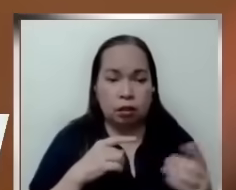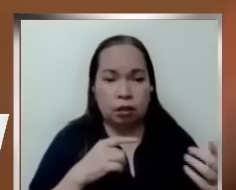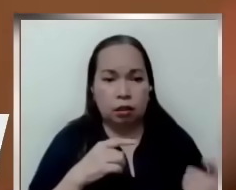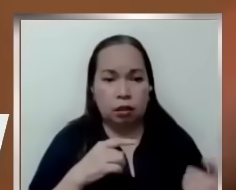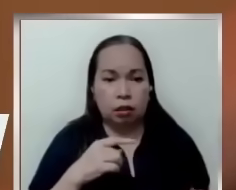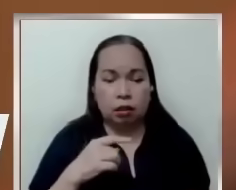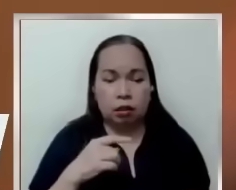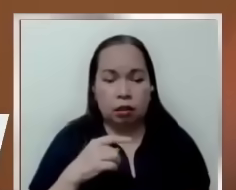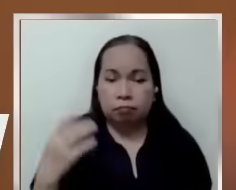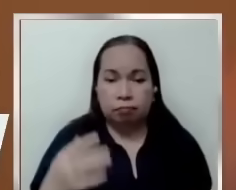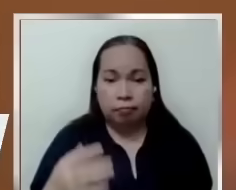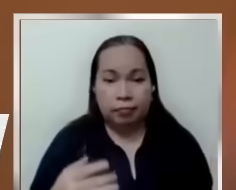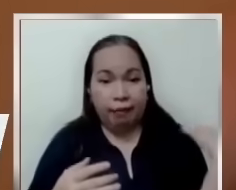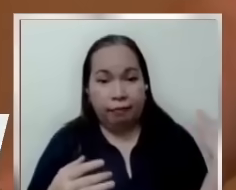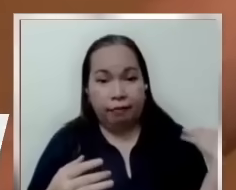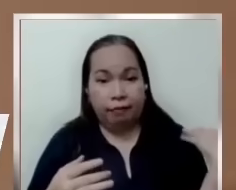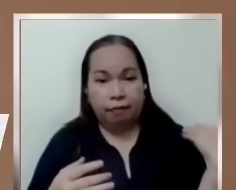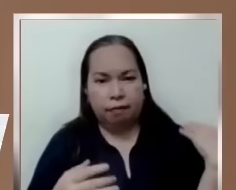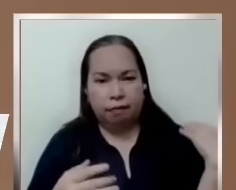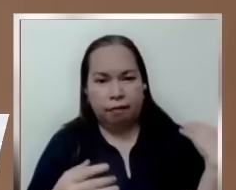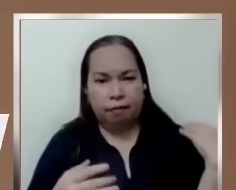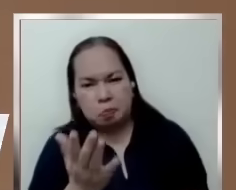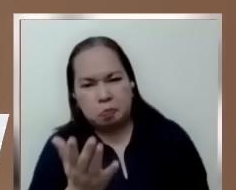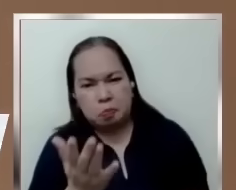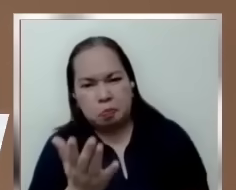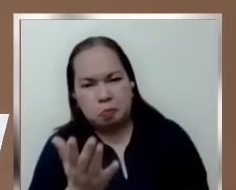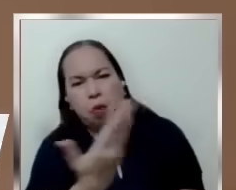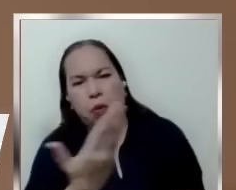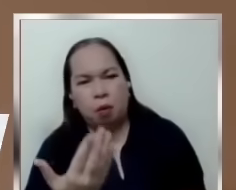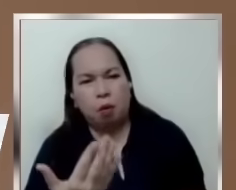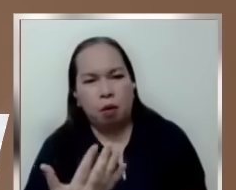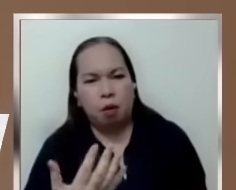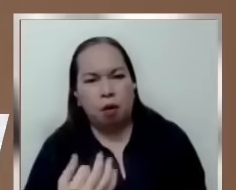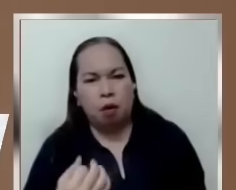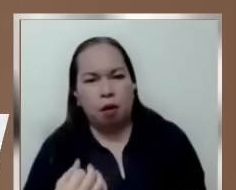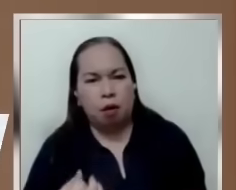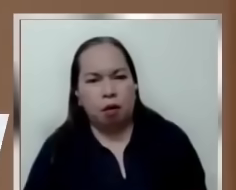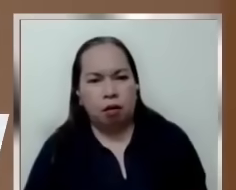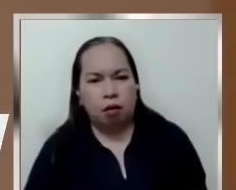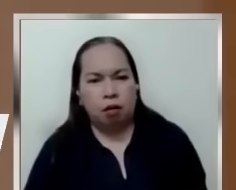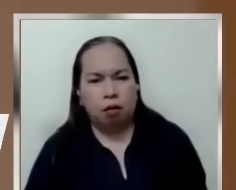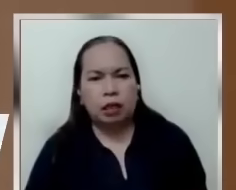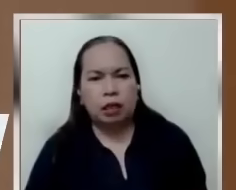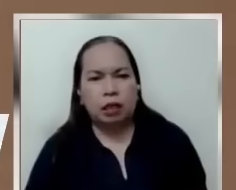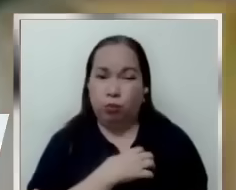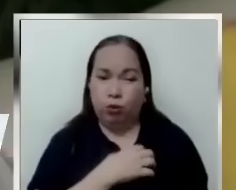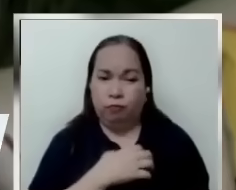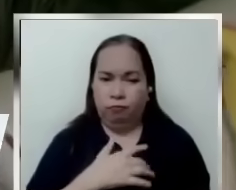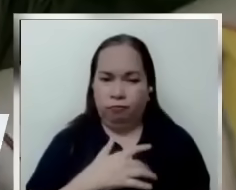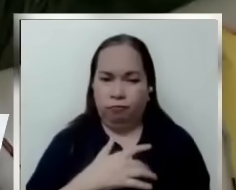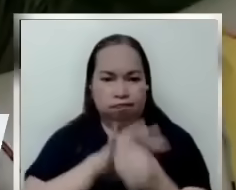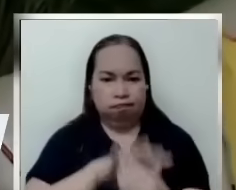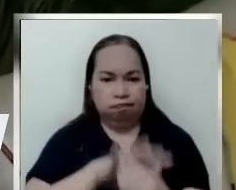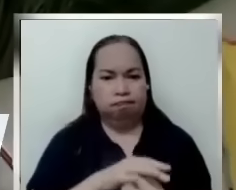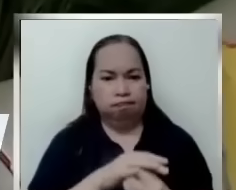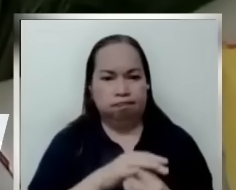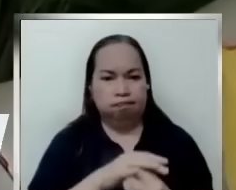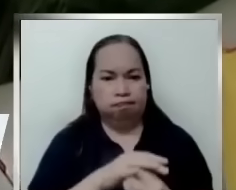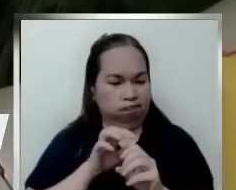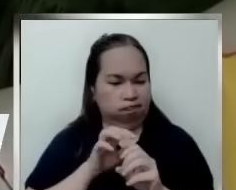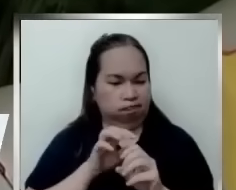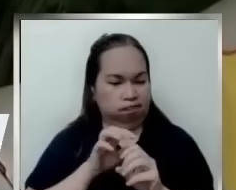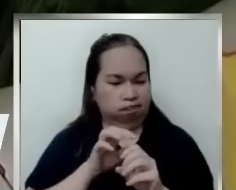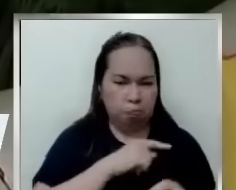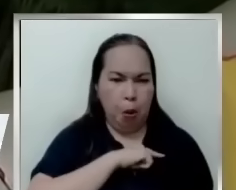left shoulder yung siklista. The abuse of power, no, is clearly there. Ngunit taliraw